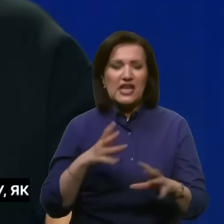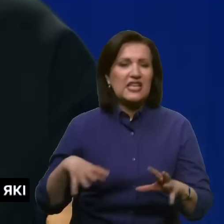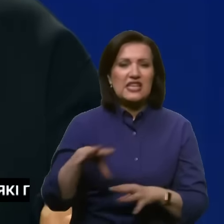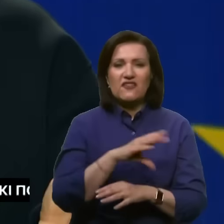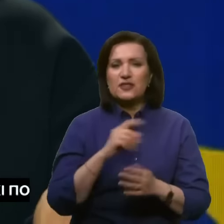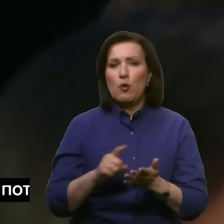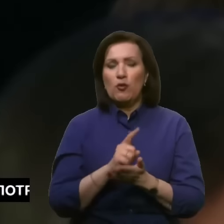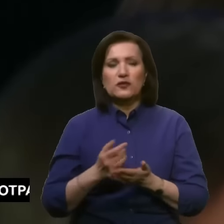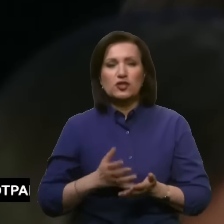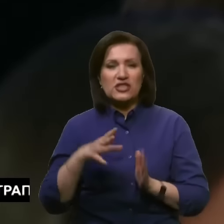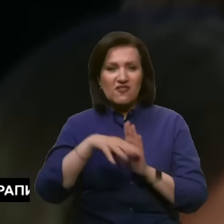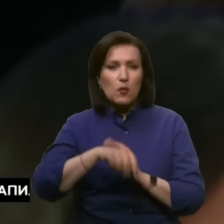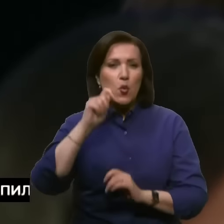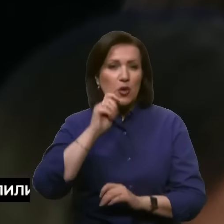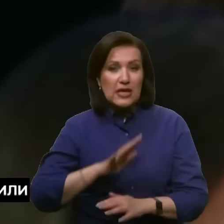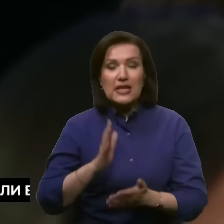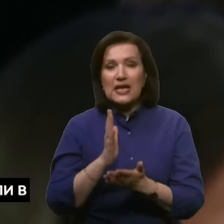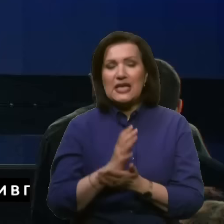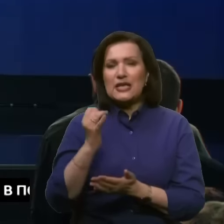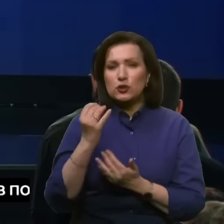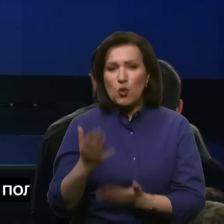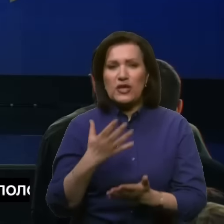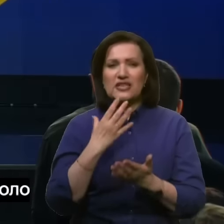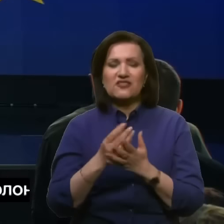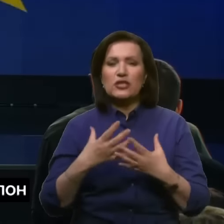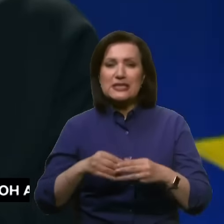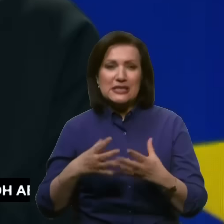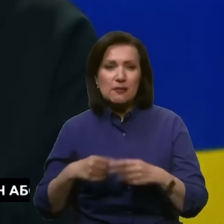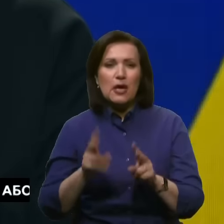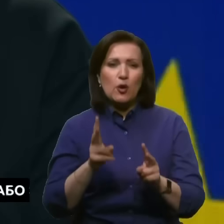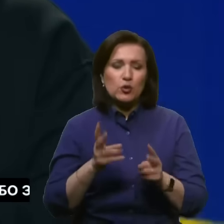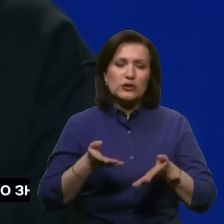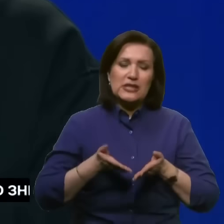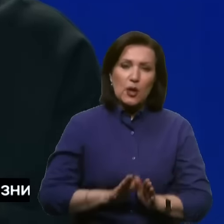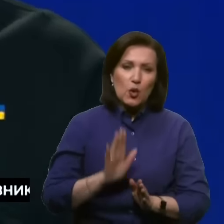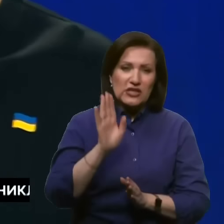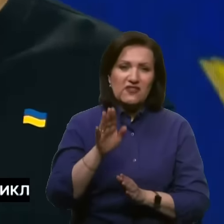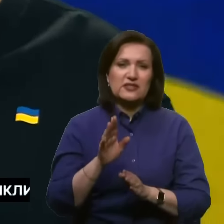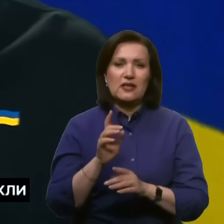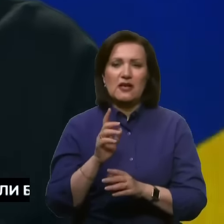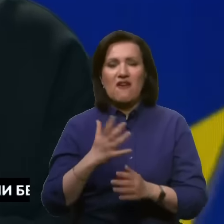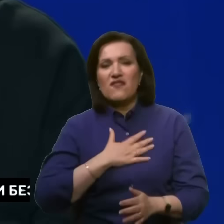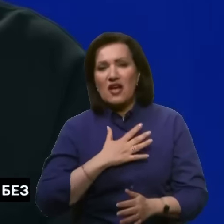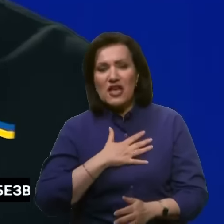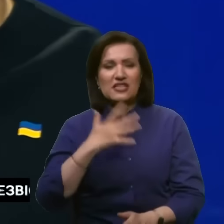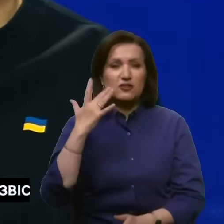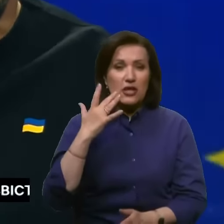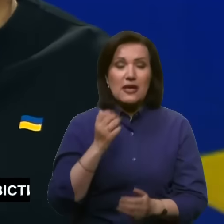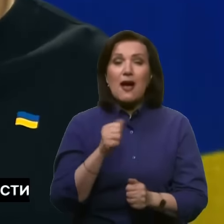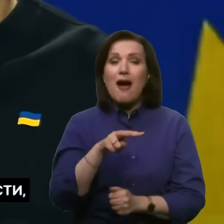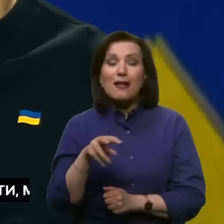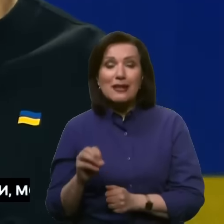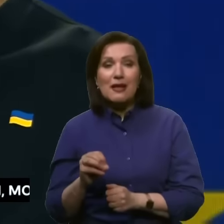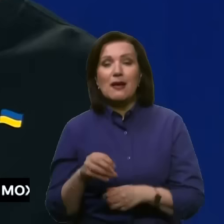всім обов'язково жити в Україні. У них є історія, є свої сім'ї. Хтось народився там в Канаді, в Сполучених Штатах.